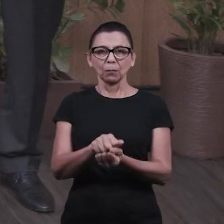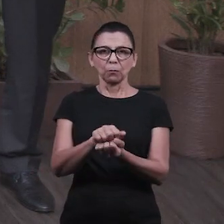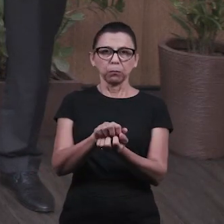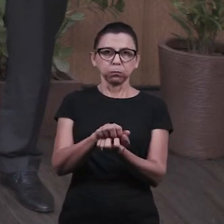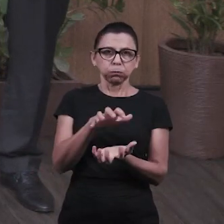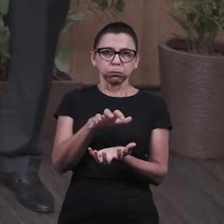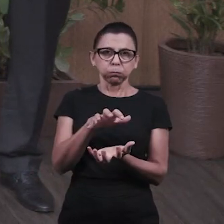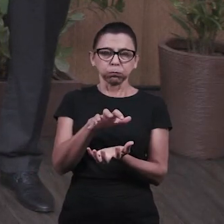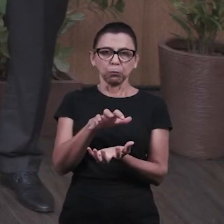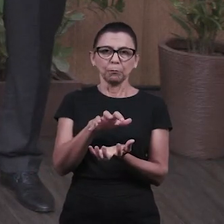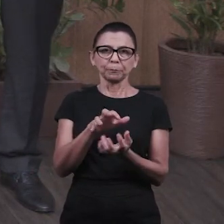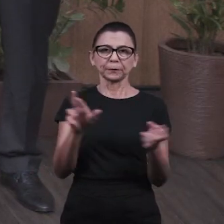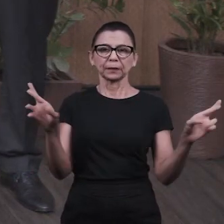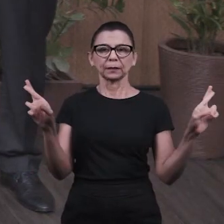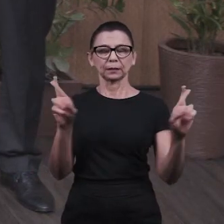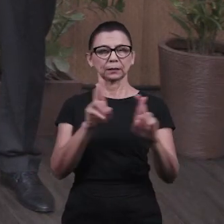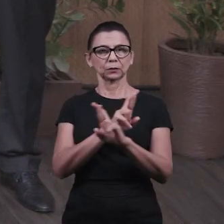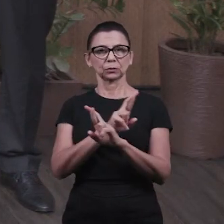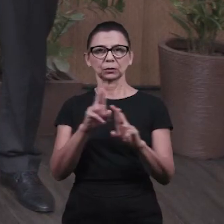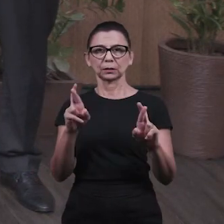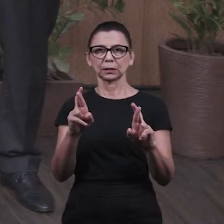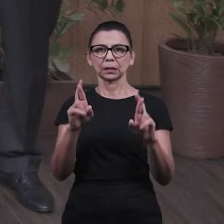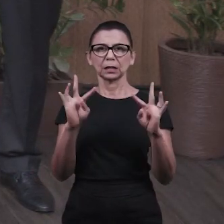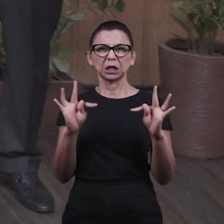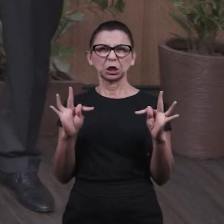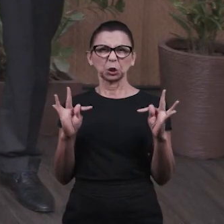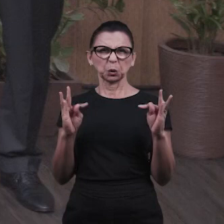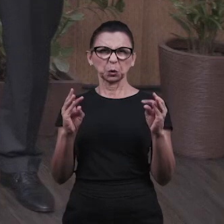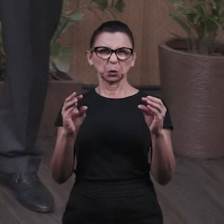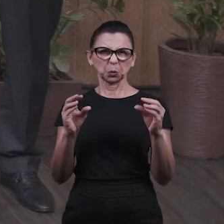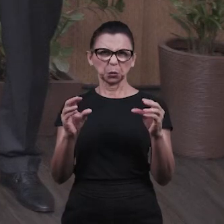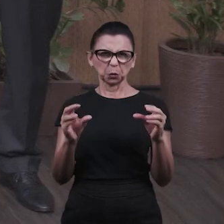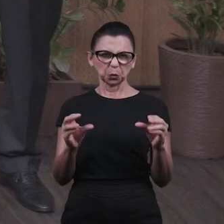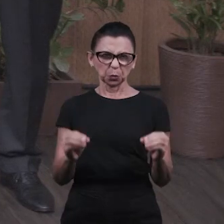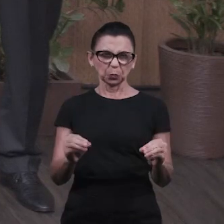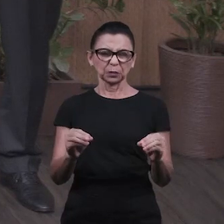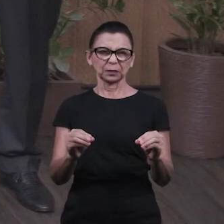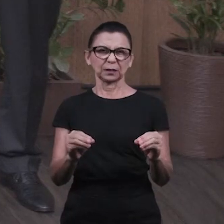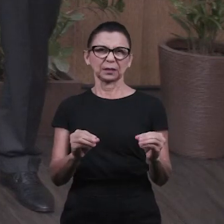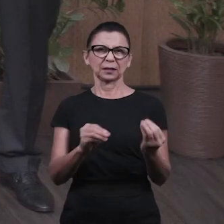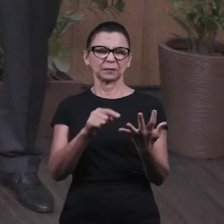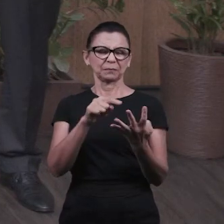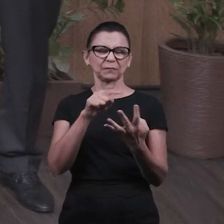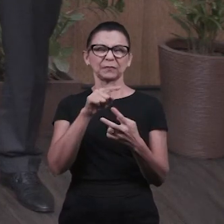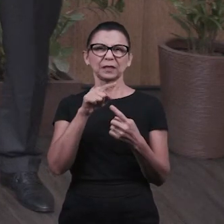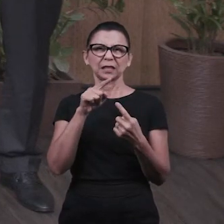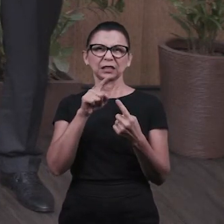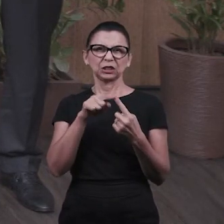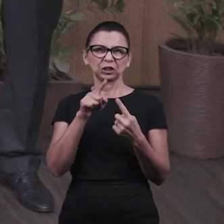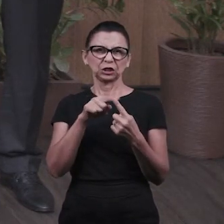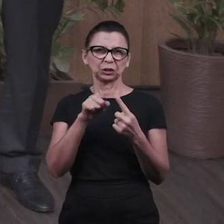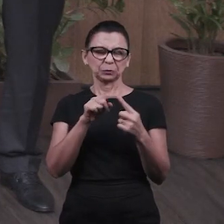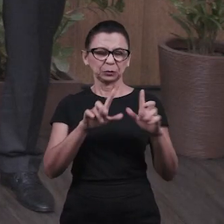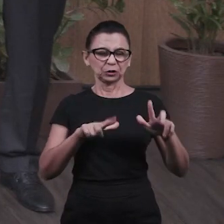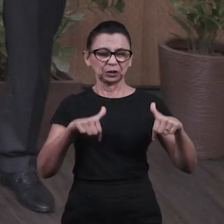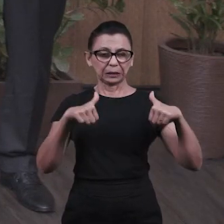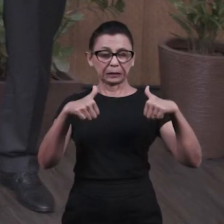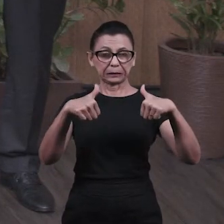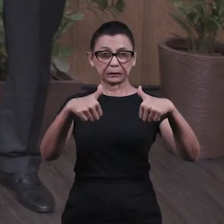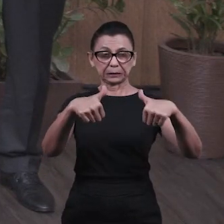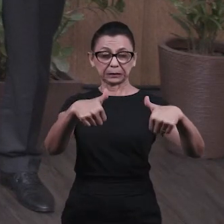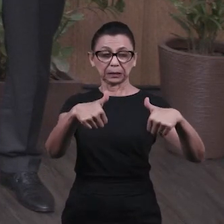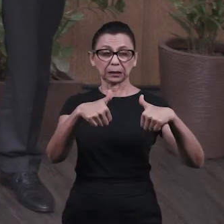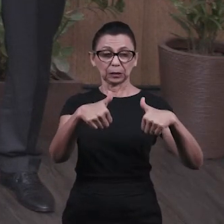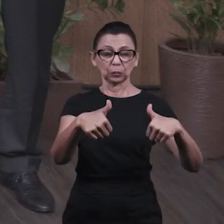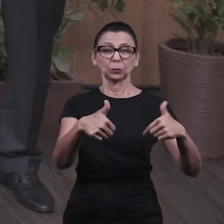à tout type d'action maligne qui a comme objectif introduire les idées du